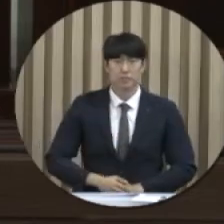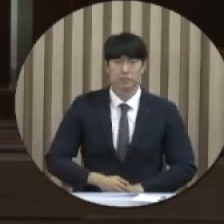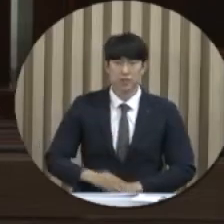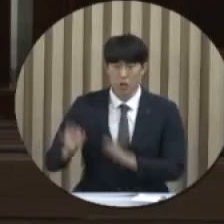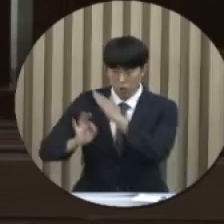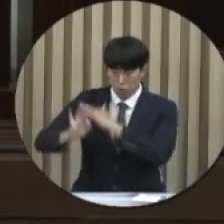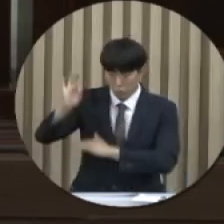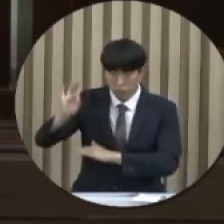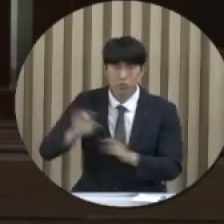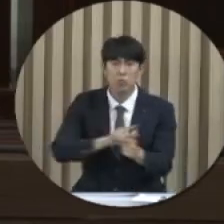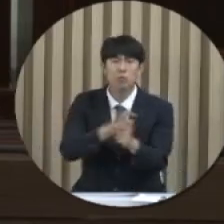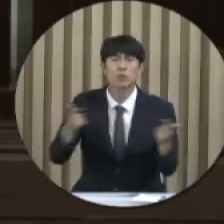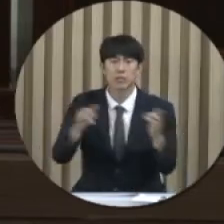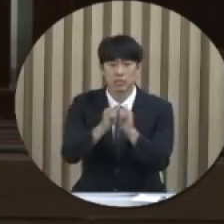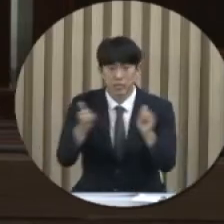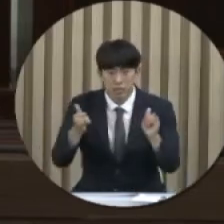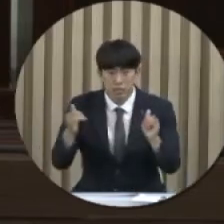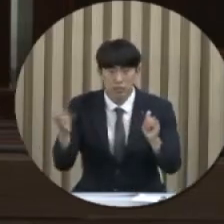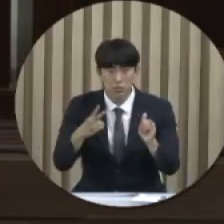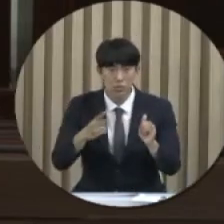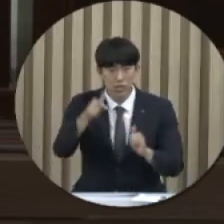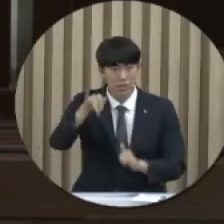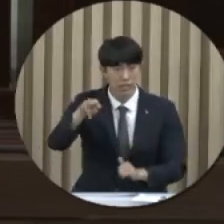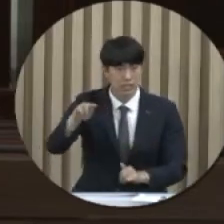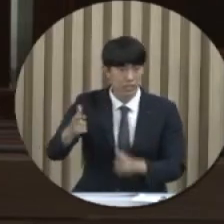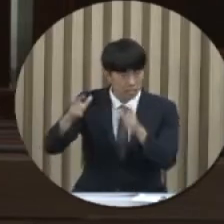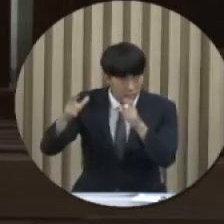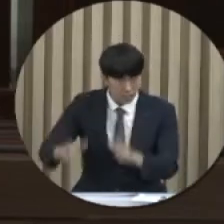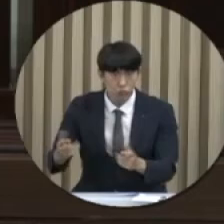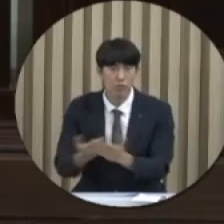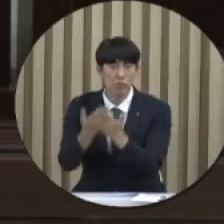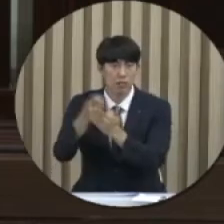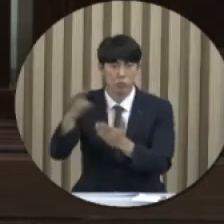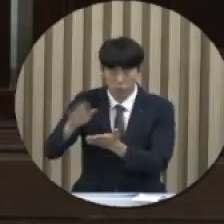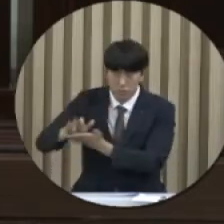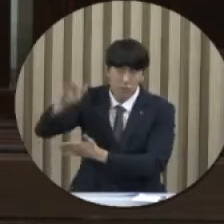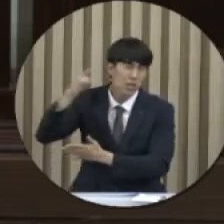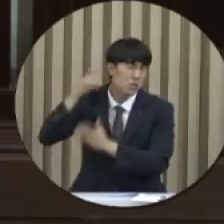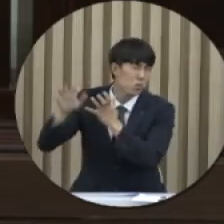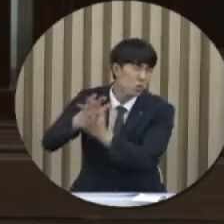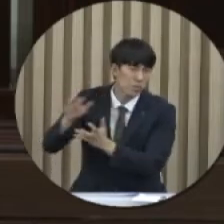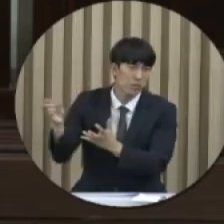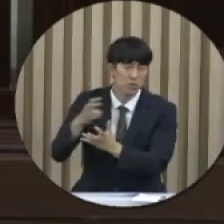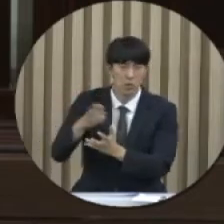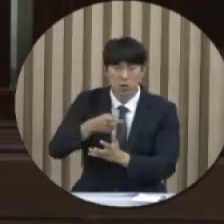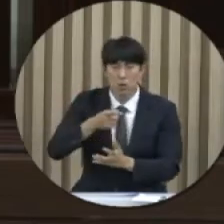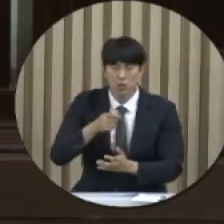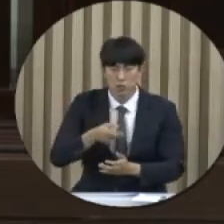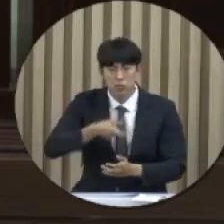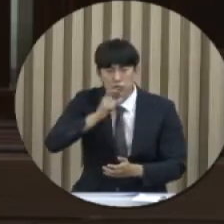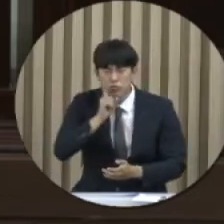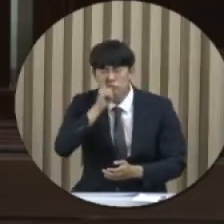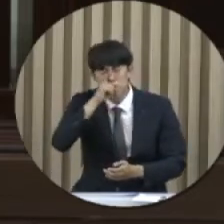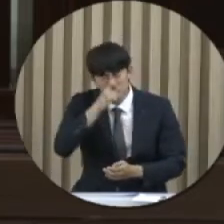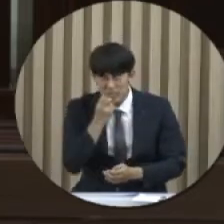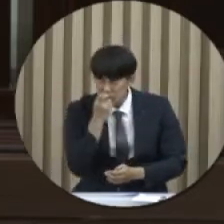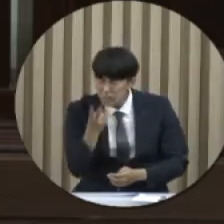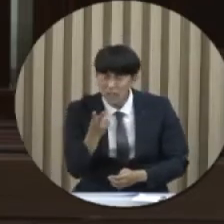동부권의 다양한 민원, 특히 비산지구 개발, 전투기 소음, 하수 종말 처리장 악취